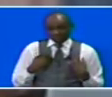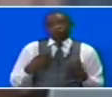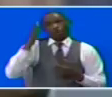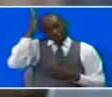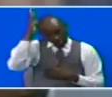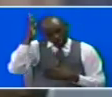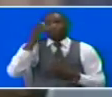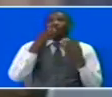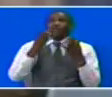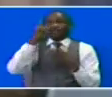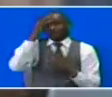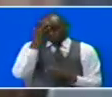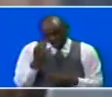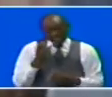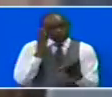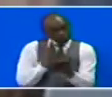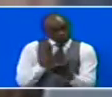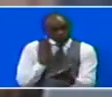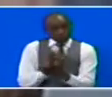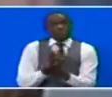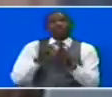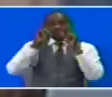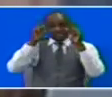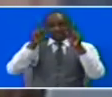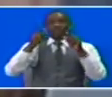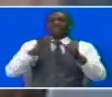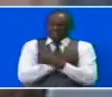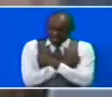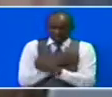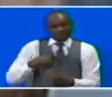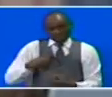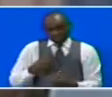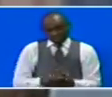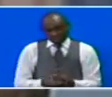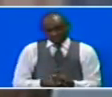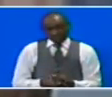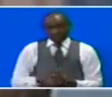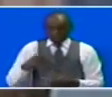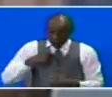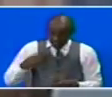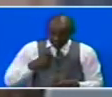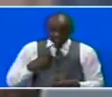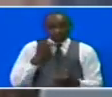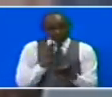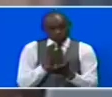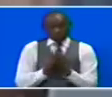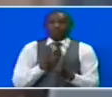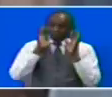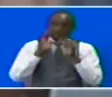Mwenyezi Mungu namshukuru kwa sababu kwa hakika amenipendelea. Na mimi ni mnyenyekevu sana kwake.